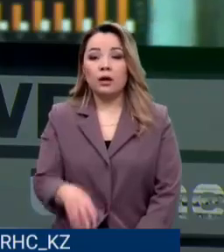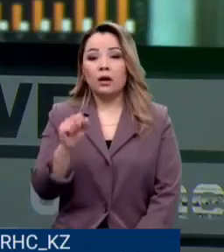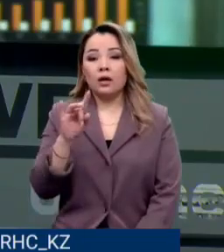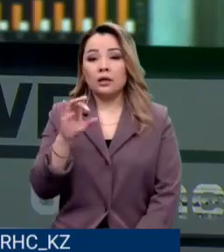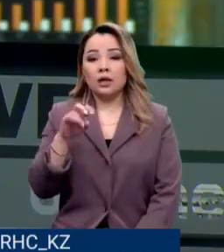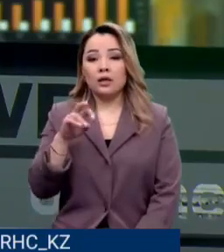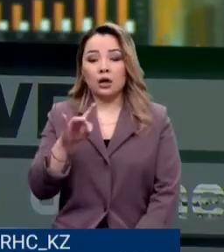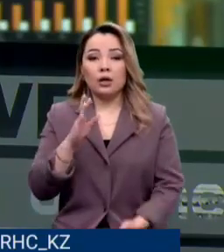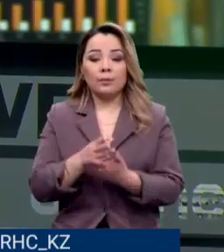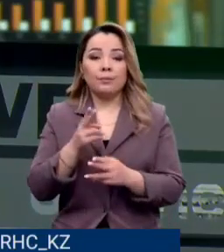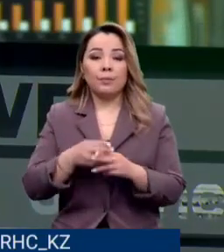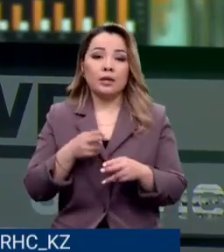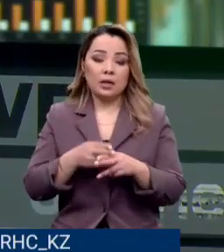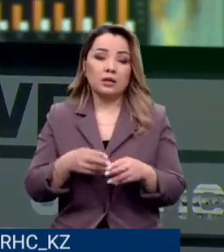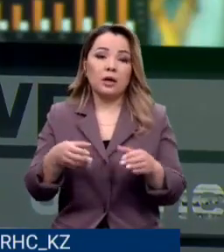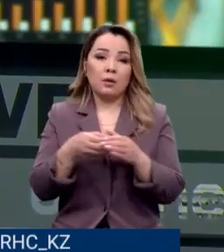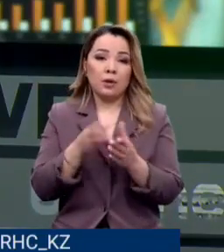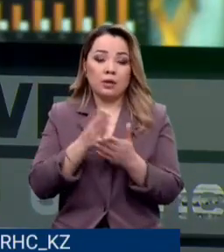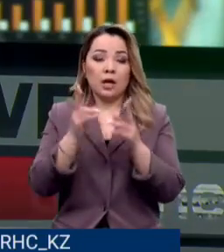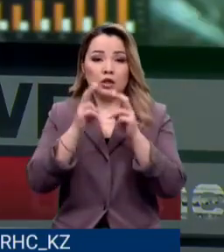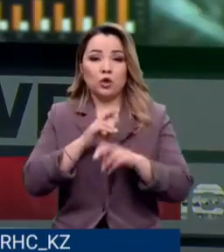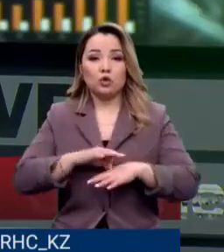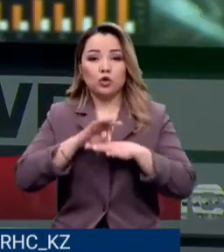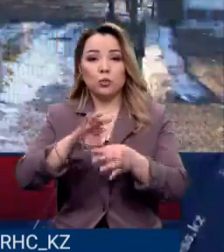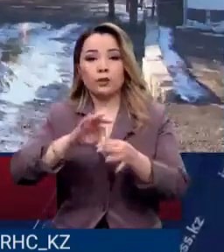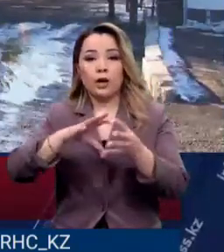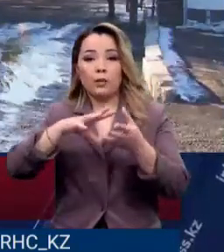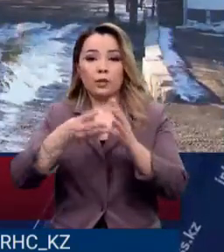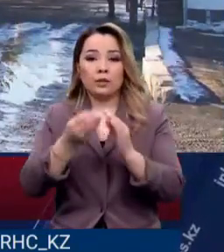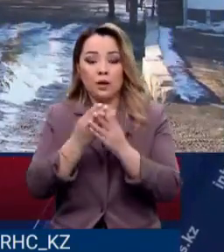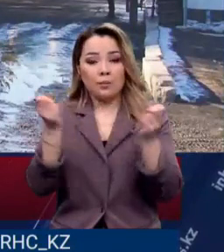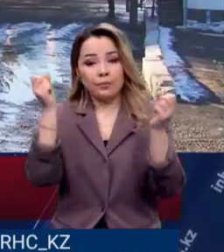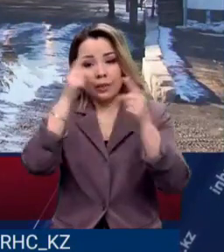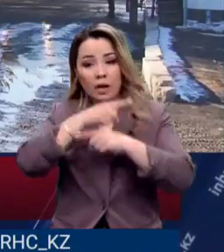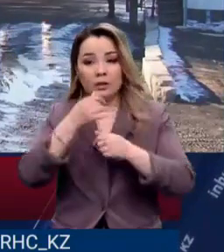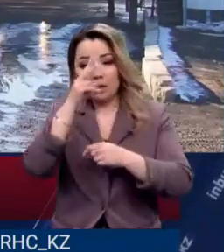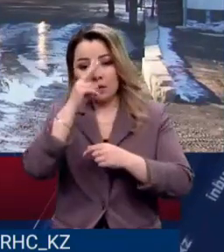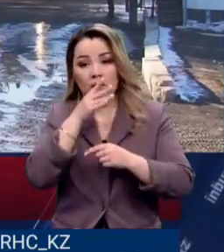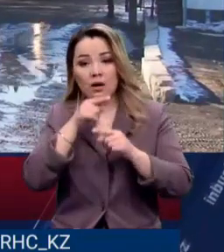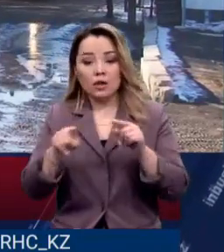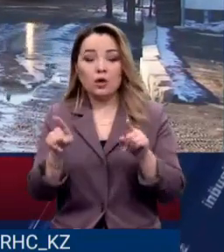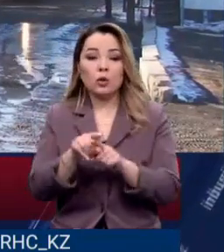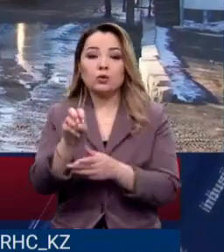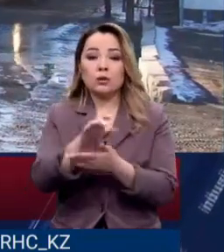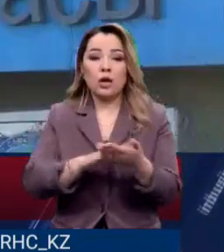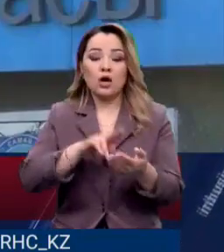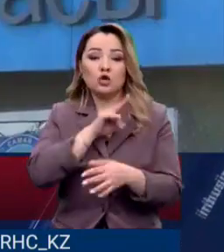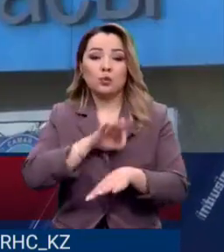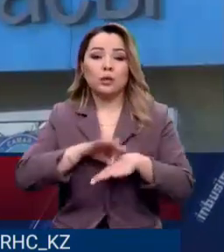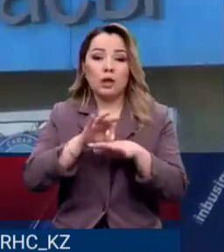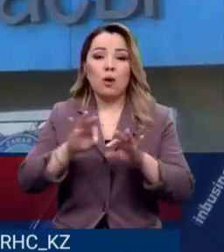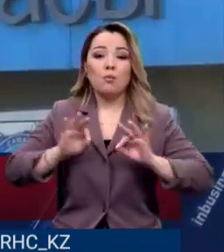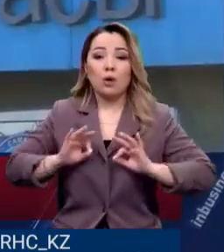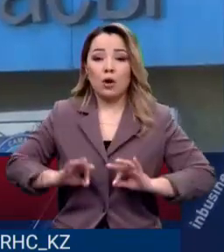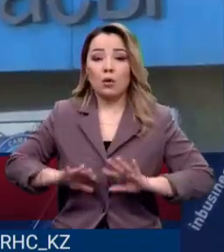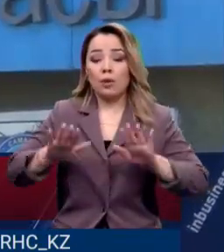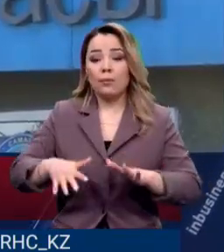ArcelorMittal Теміртау компаниясына жүргізілген тексеріс қорытындысы белгілі болды. 2 айдан астам уақытқа созылған жұмыстар нәтижесінде